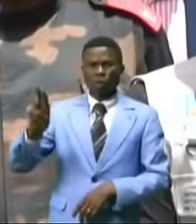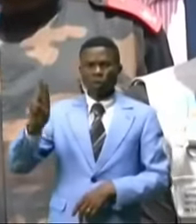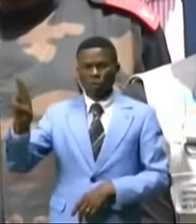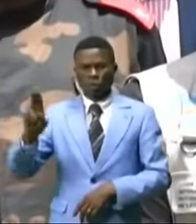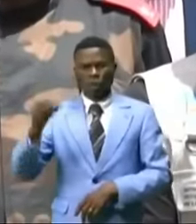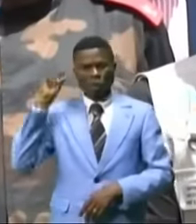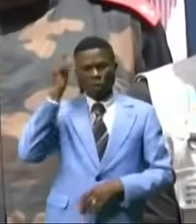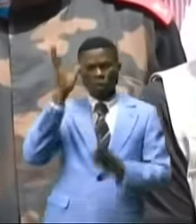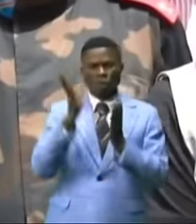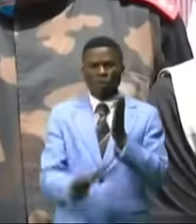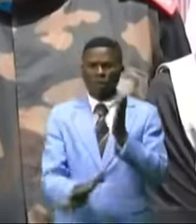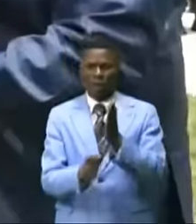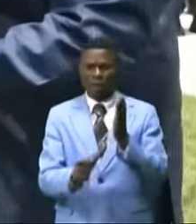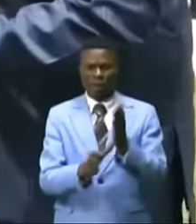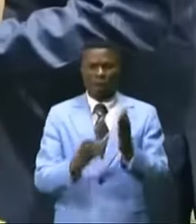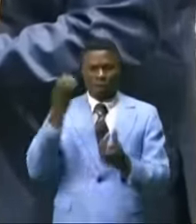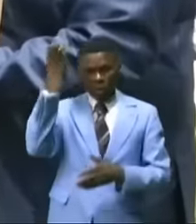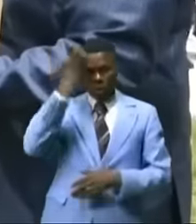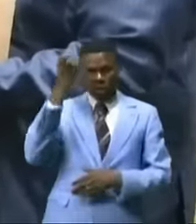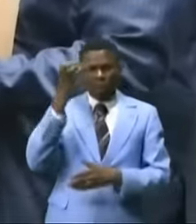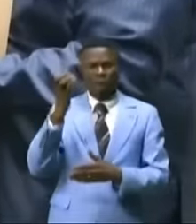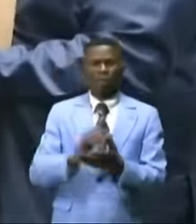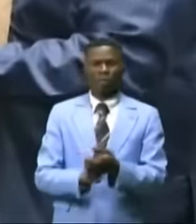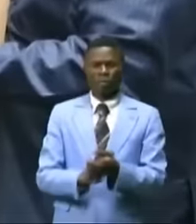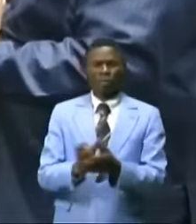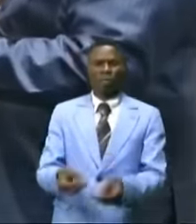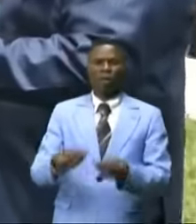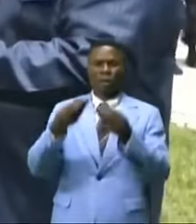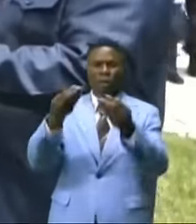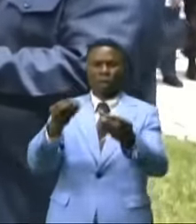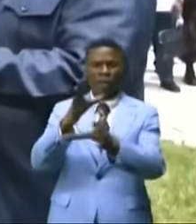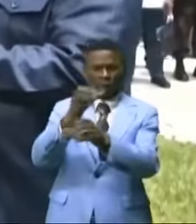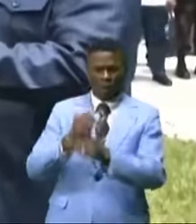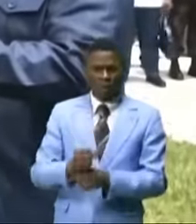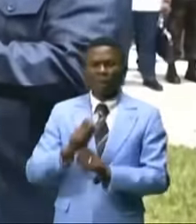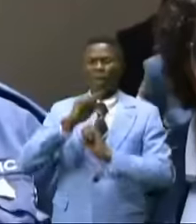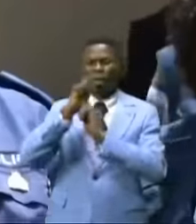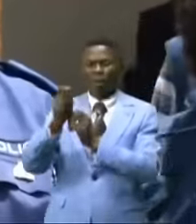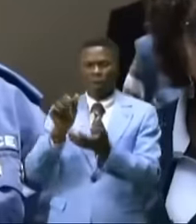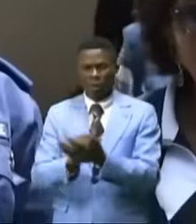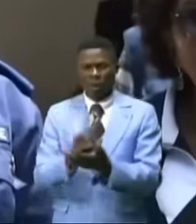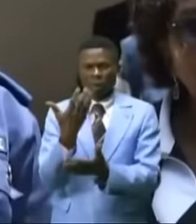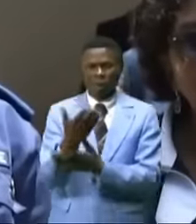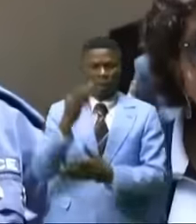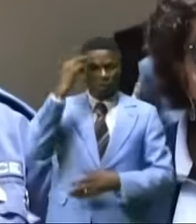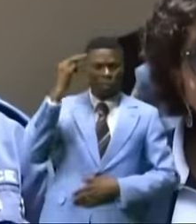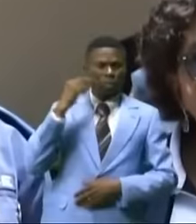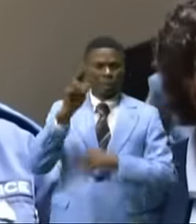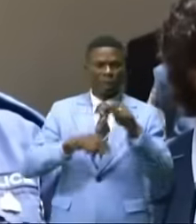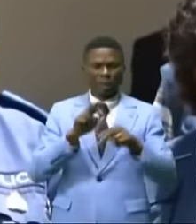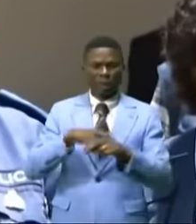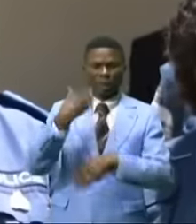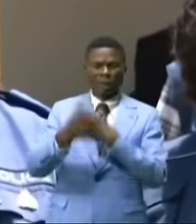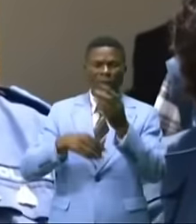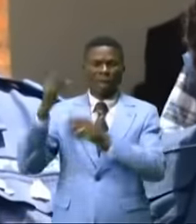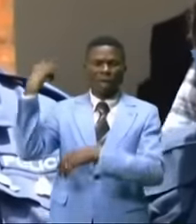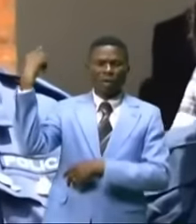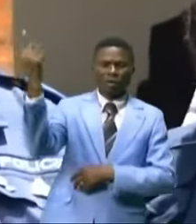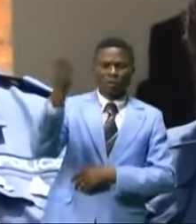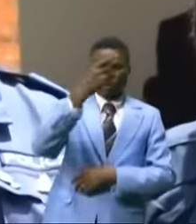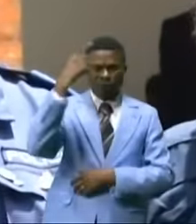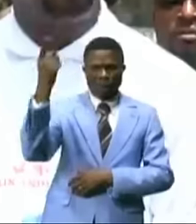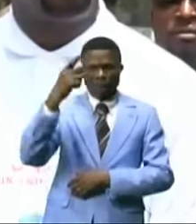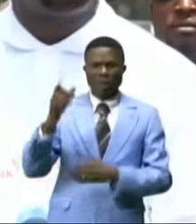intérimaire et le général-major Peter Chirimwami qui a symboliquement réceptionné ses dons des mains du ministre national des Affaires humanitaires,